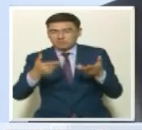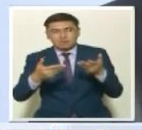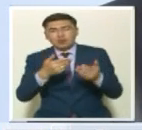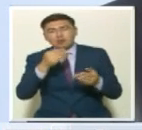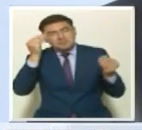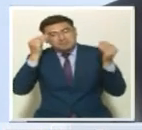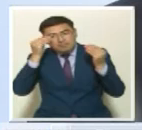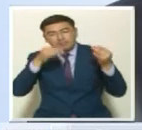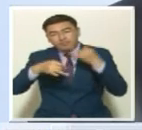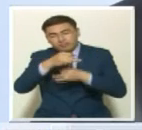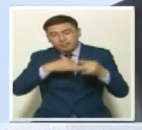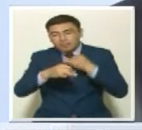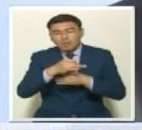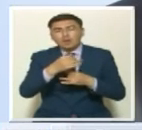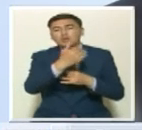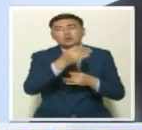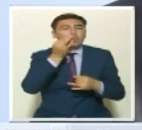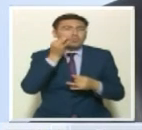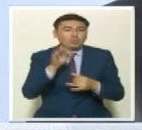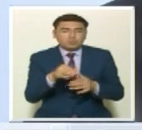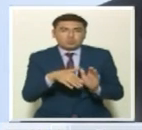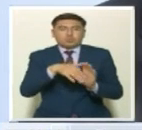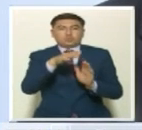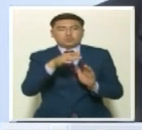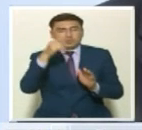ойларын кәсіби деңгейде жеткізуге,